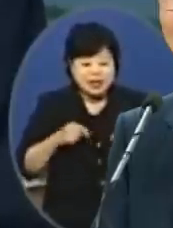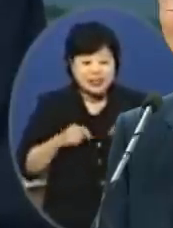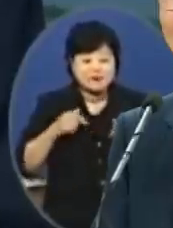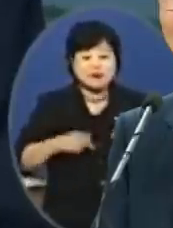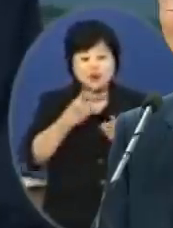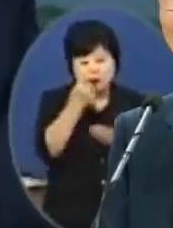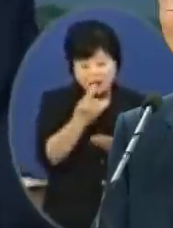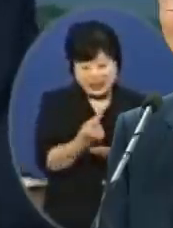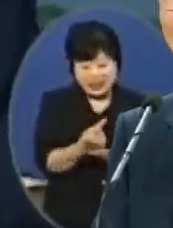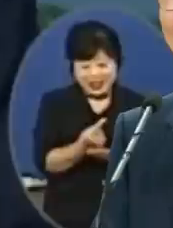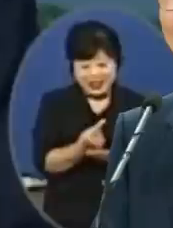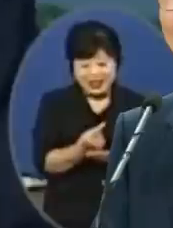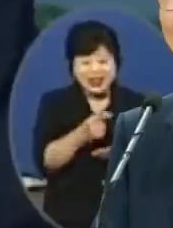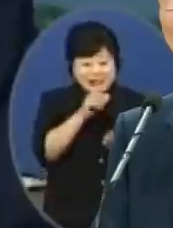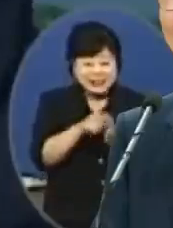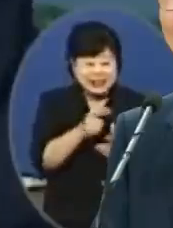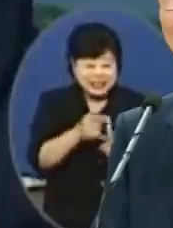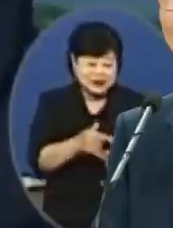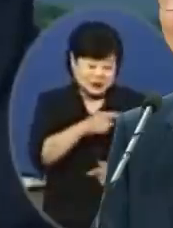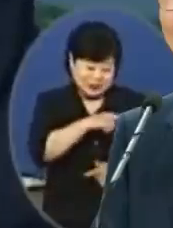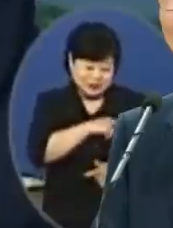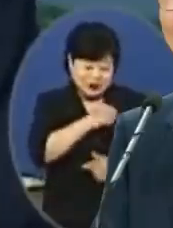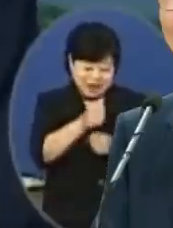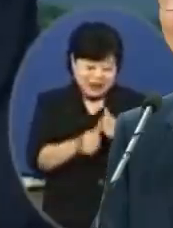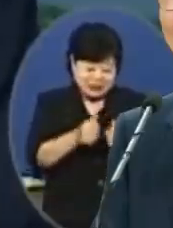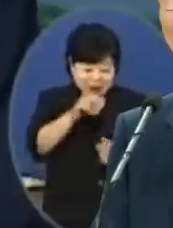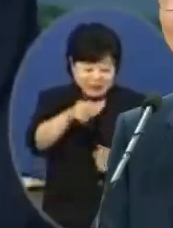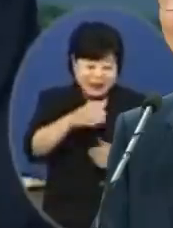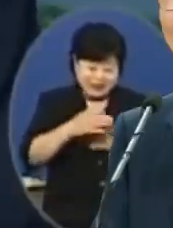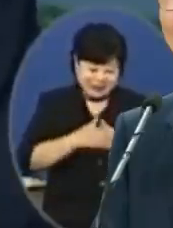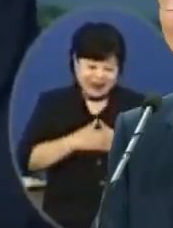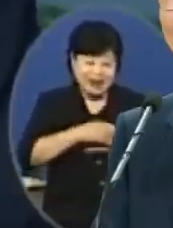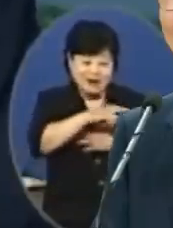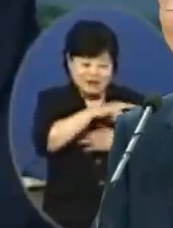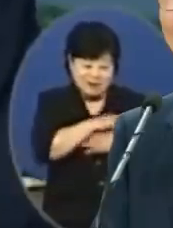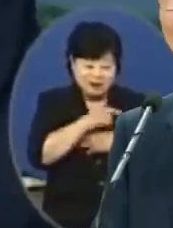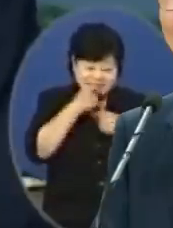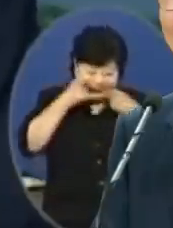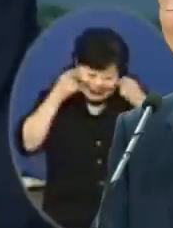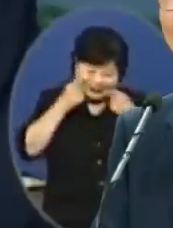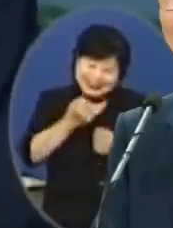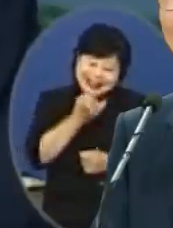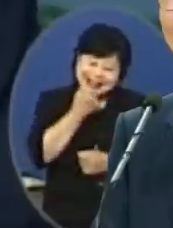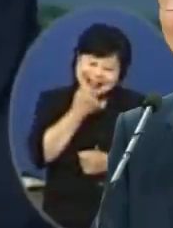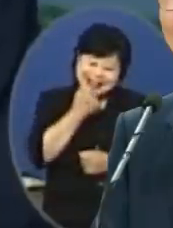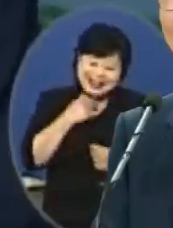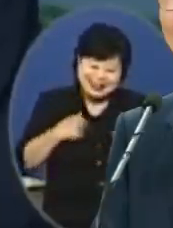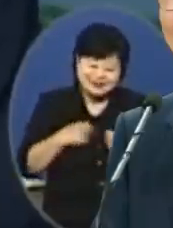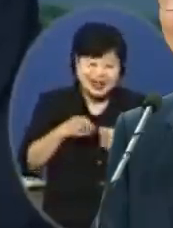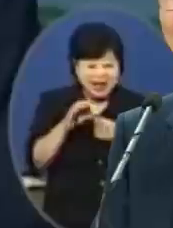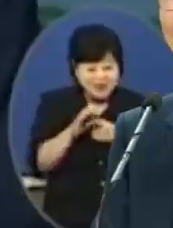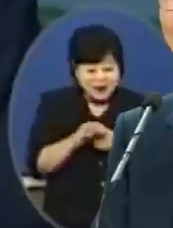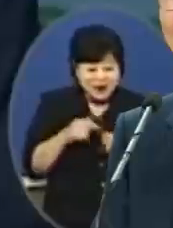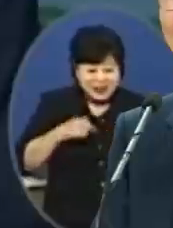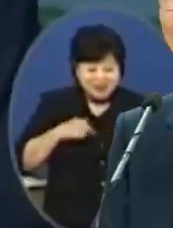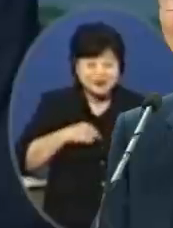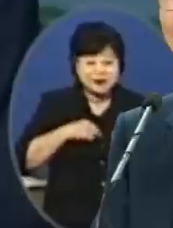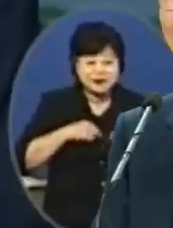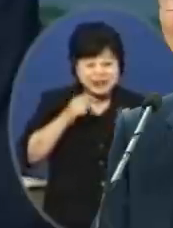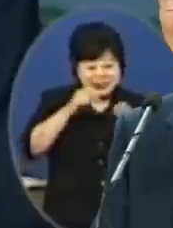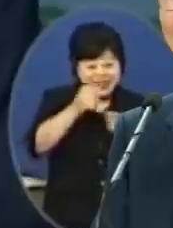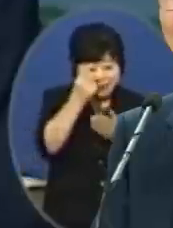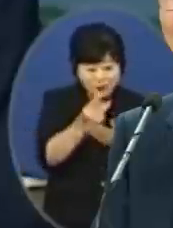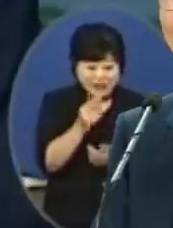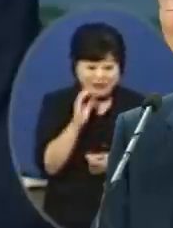다가오는 것입니다. 오늘도 이 시간에 예수 이름으로 하나님 앞에 내가 먼저 즐거운 웃음으로 웃고 기뻐하면 기쁨이